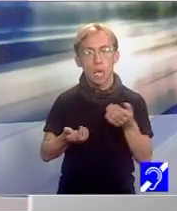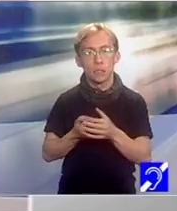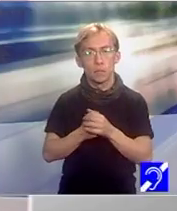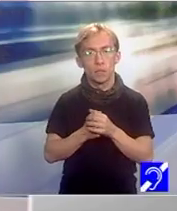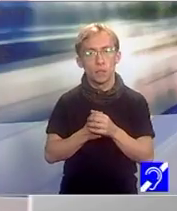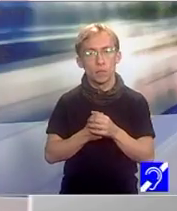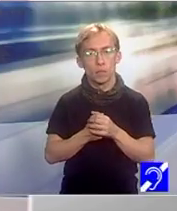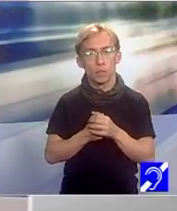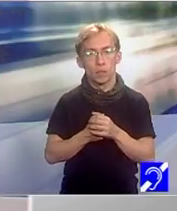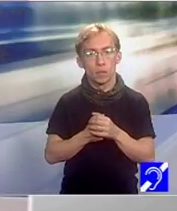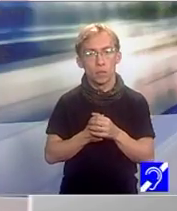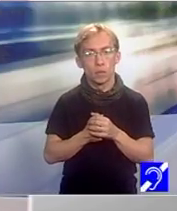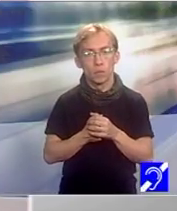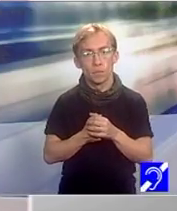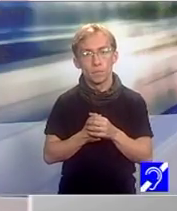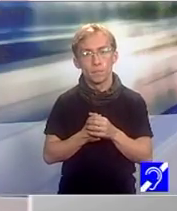fost acolo.